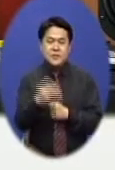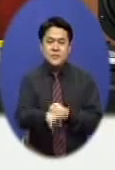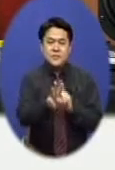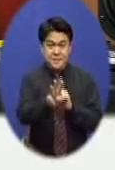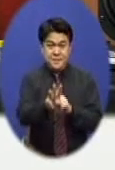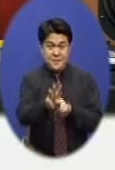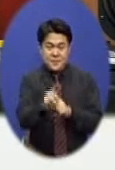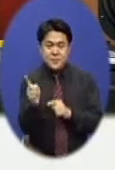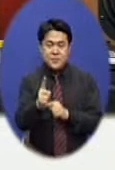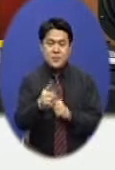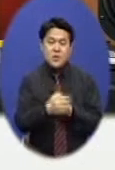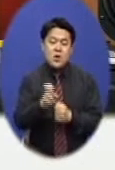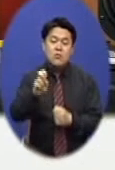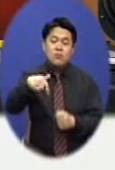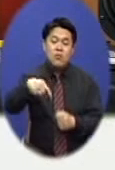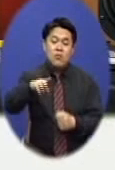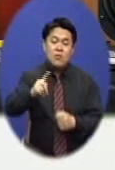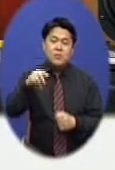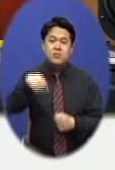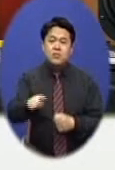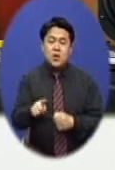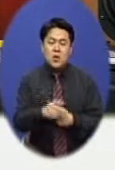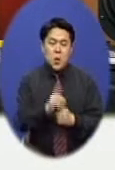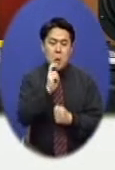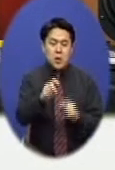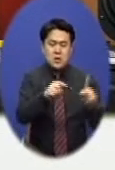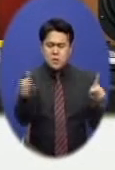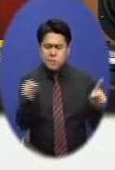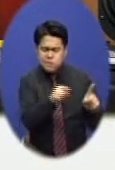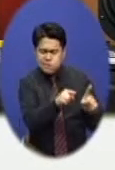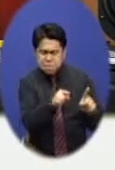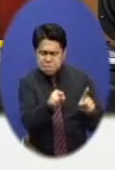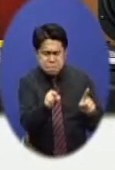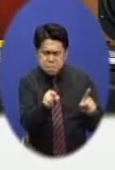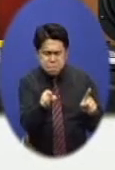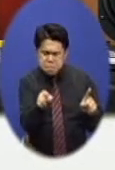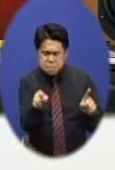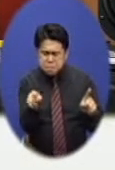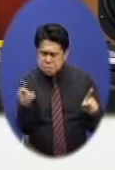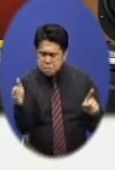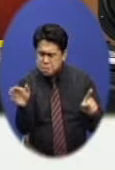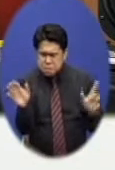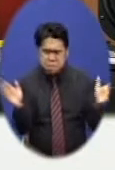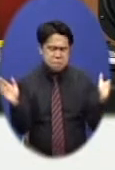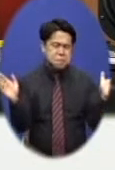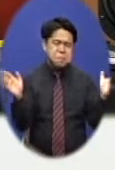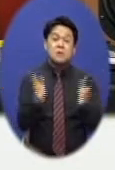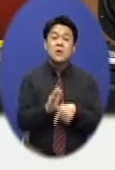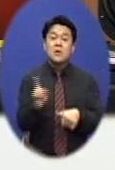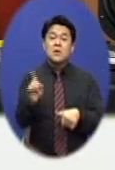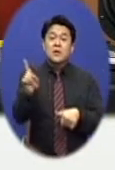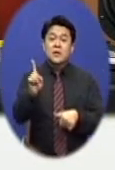네. 9곡 중 부르고 싶은 노래나 또 아는 노래가 없을 경우에 네. 무반주 참여로 노래를 불러주시면